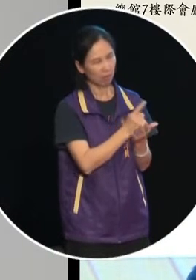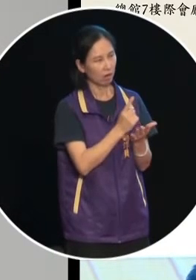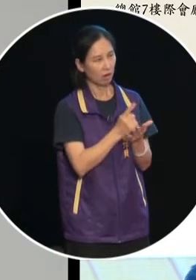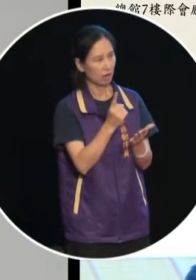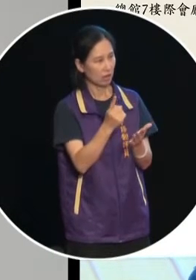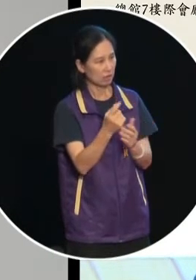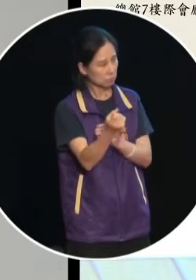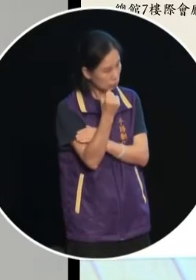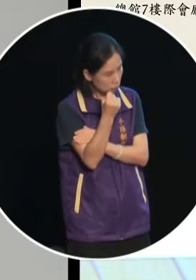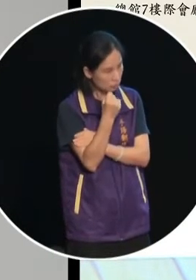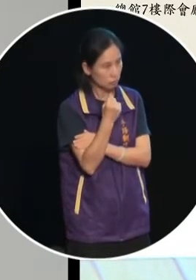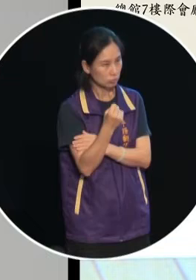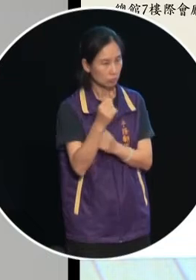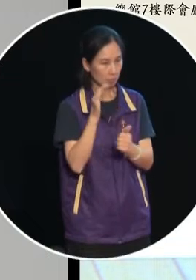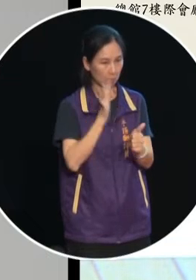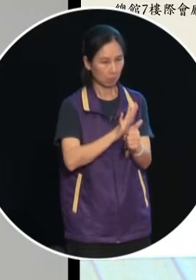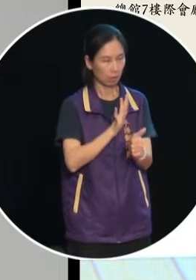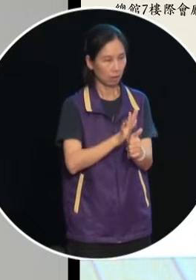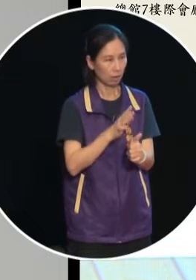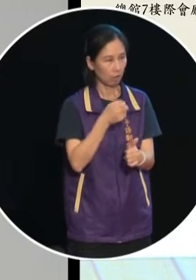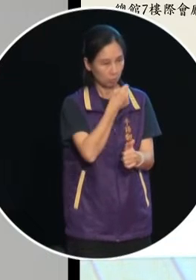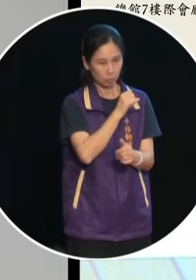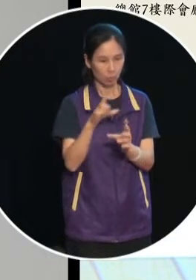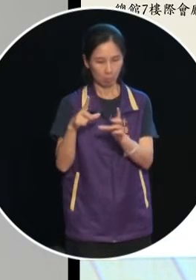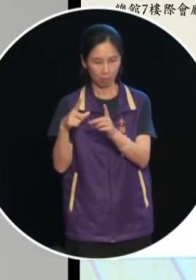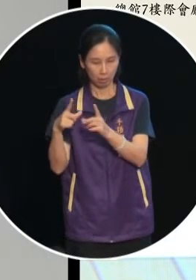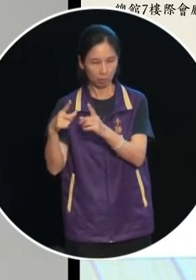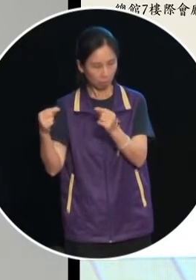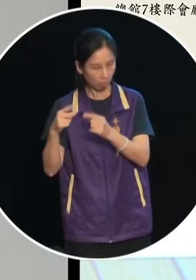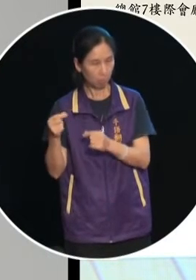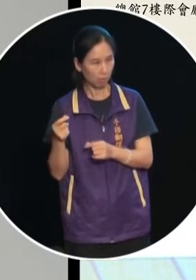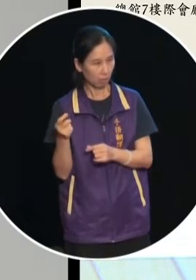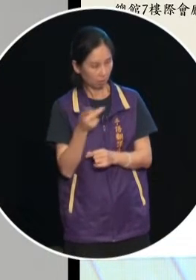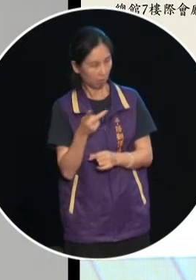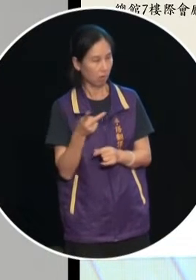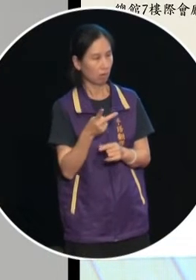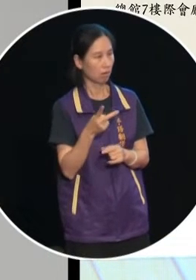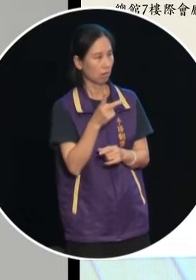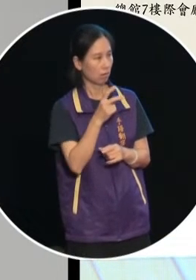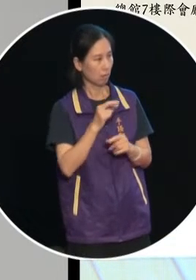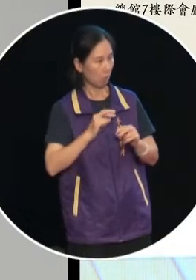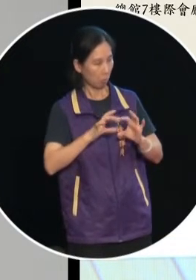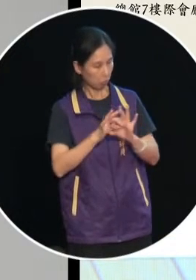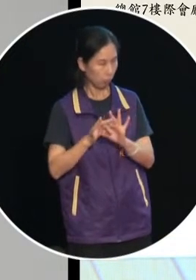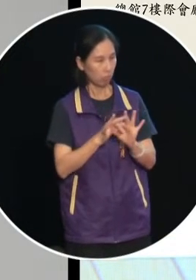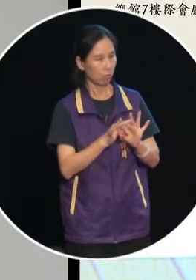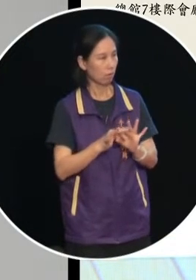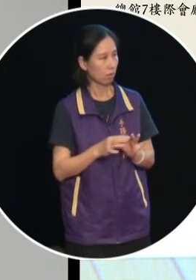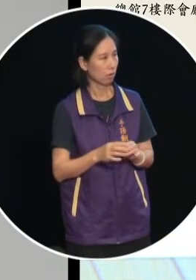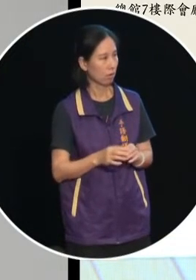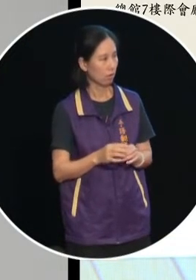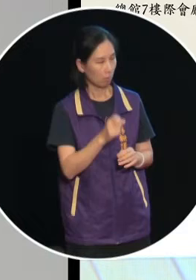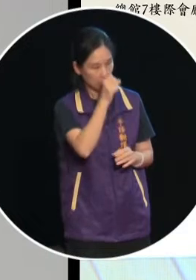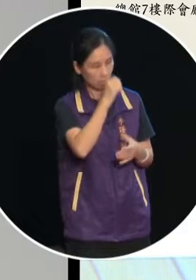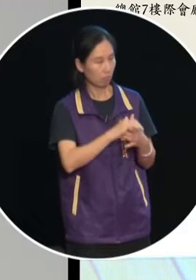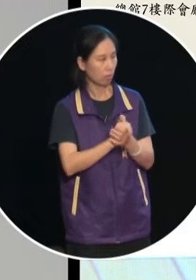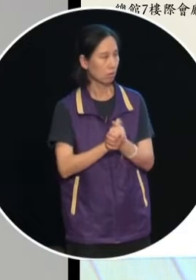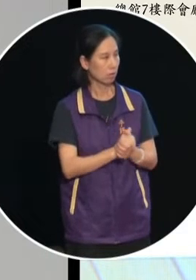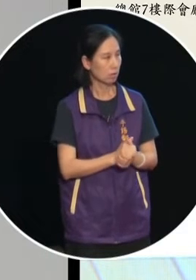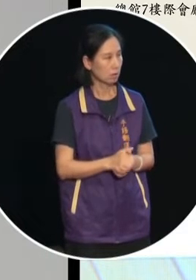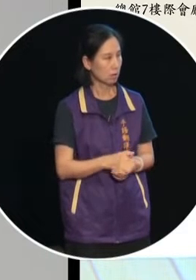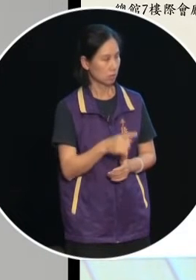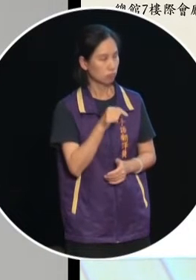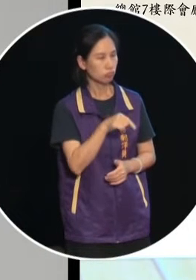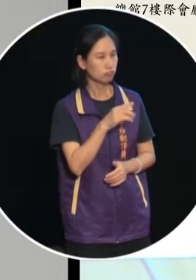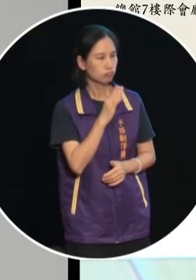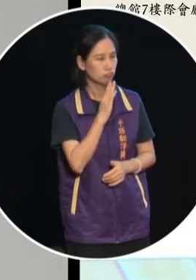力，变成日本是渐渐的优待国家。那现在影响到政府的行为，这就是软实